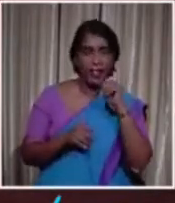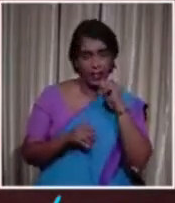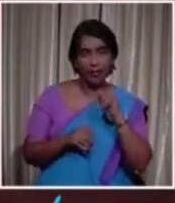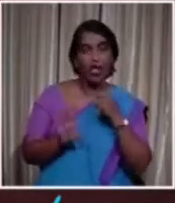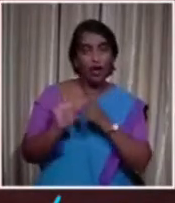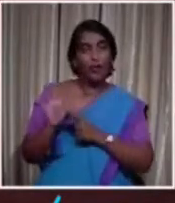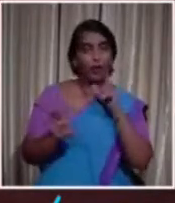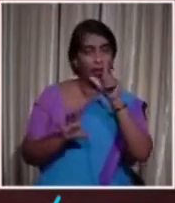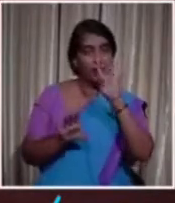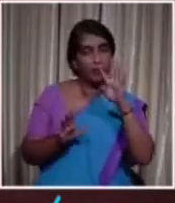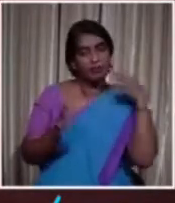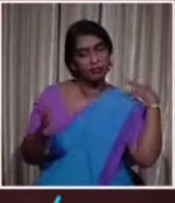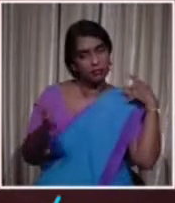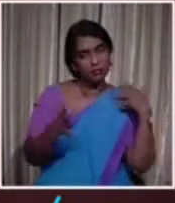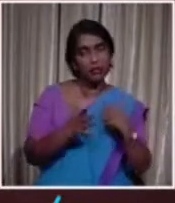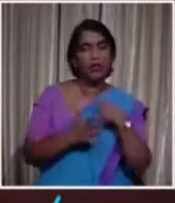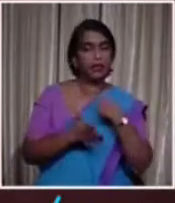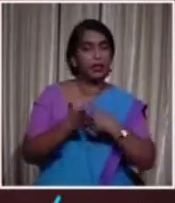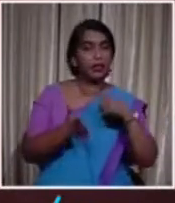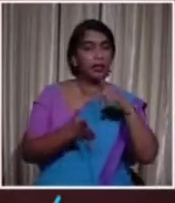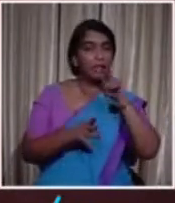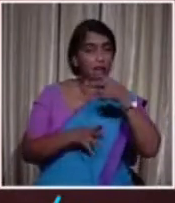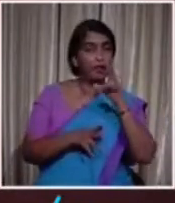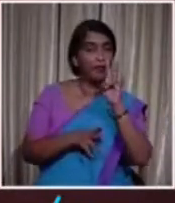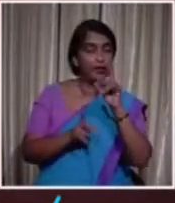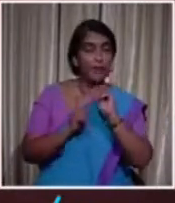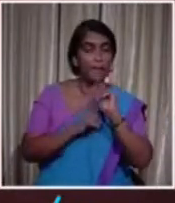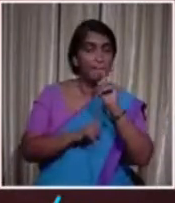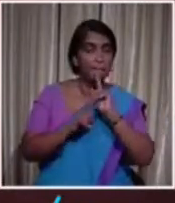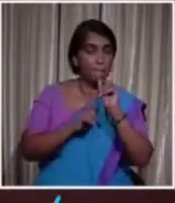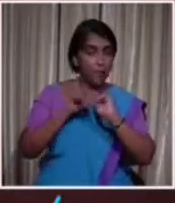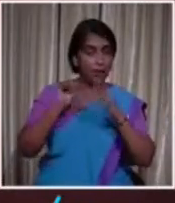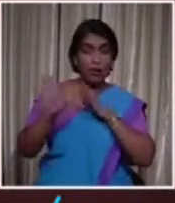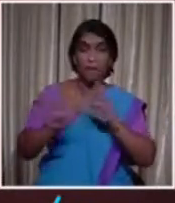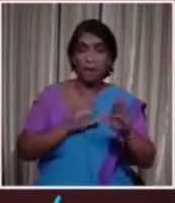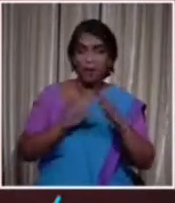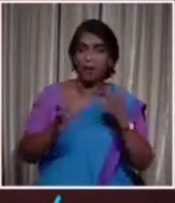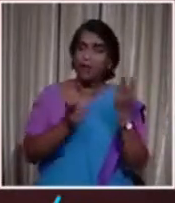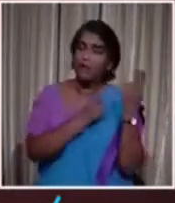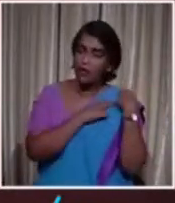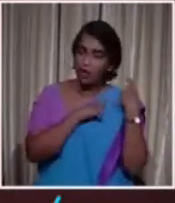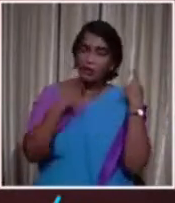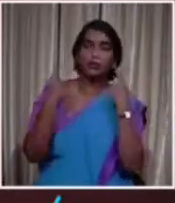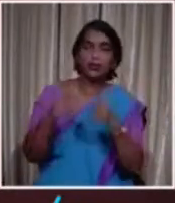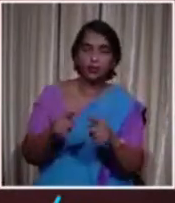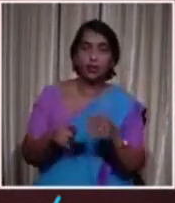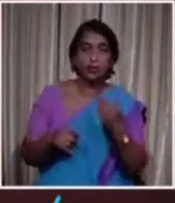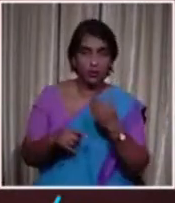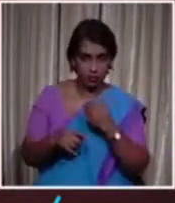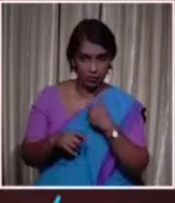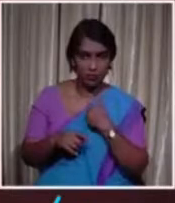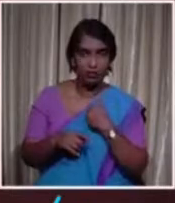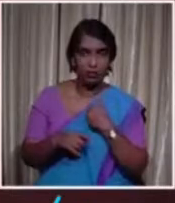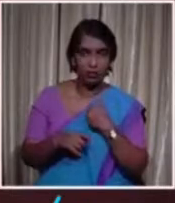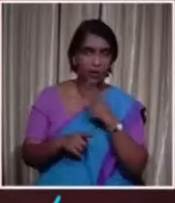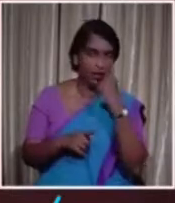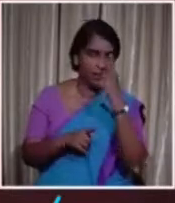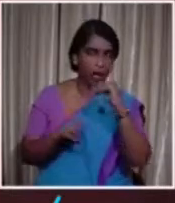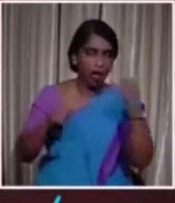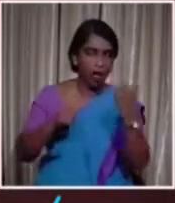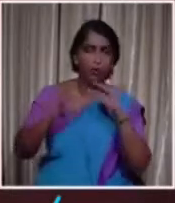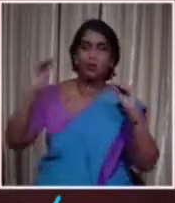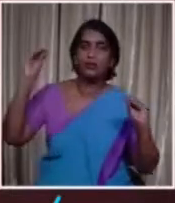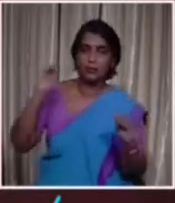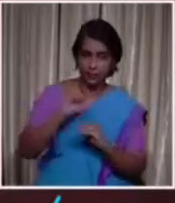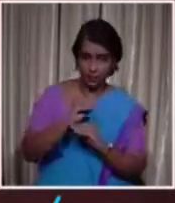74ක් තිස්සේම මේ 225ම පාලනය කරපු මිනිස්සු වග කියන්න ඕනේ කියලා කියනවා. හැබැයි මම ඒකට තව එක අලුත් කෑල්ලක්